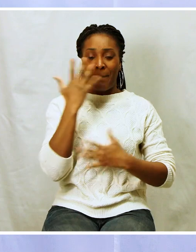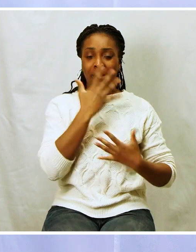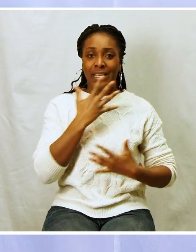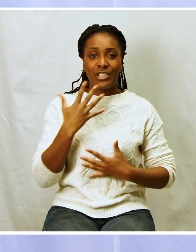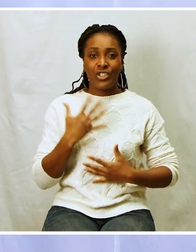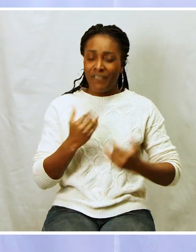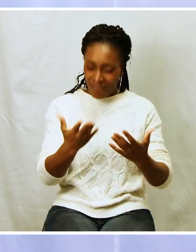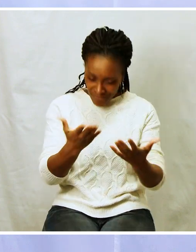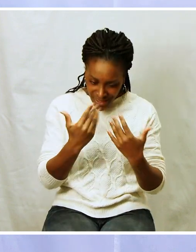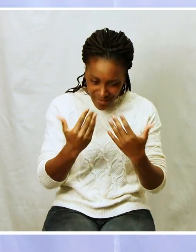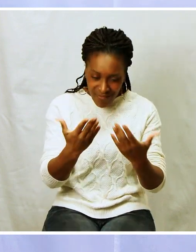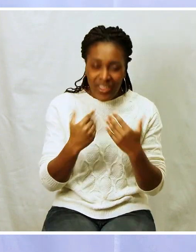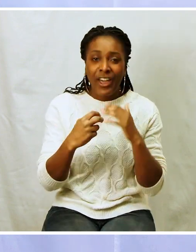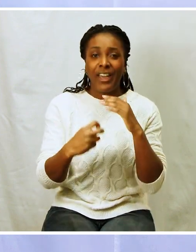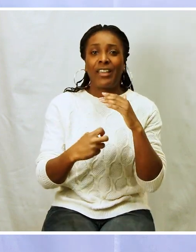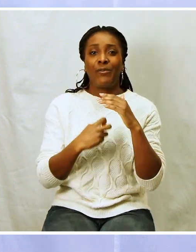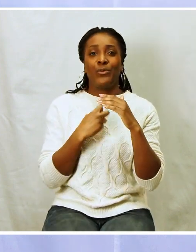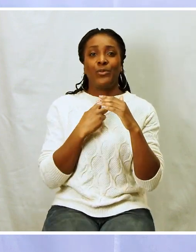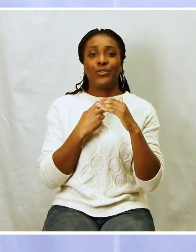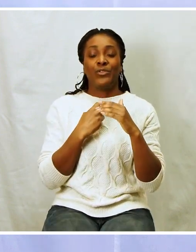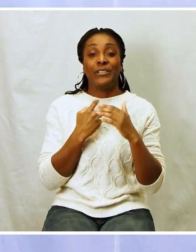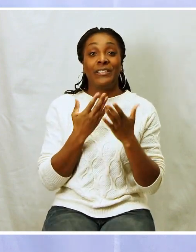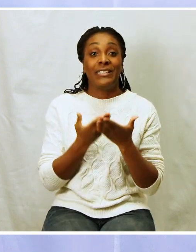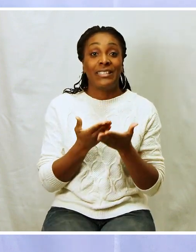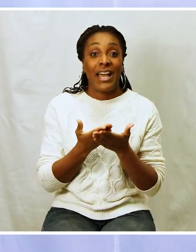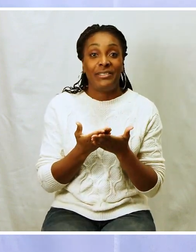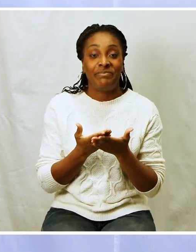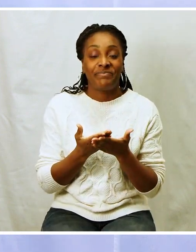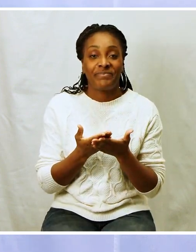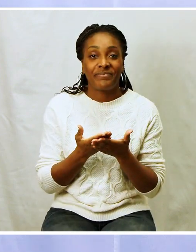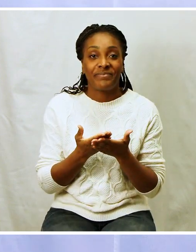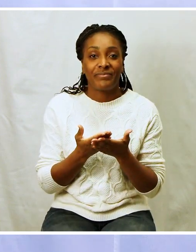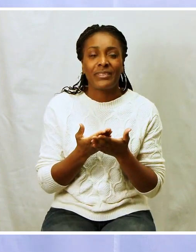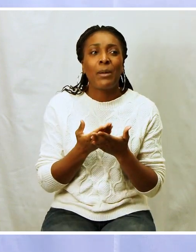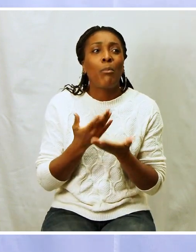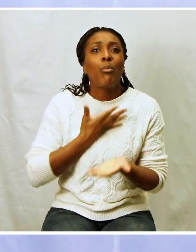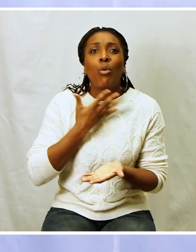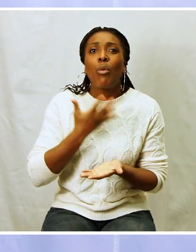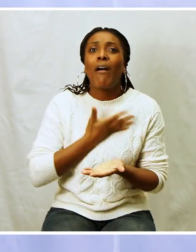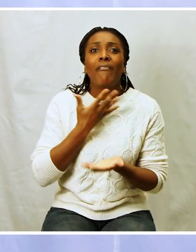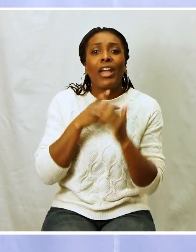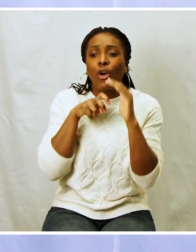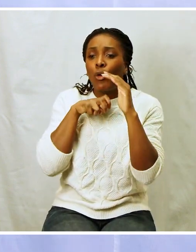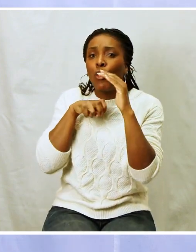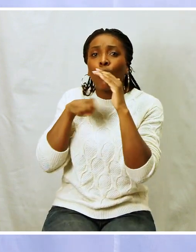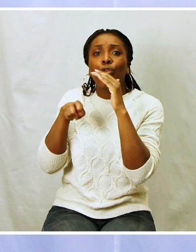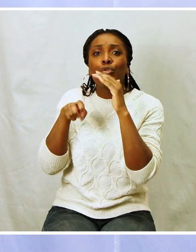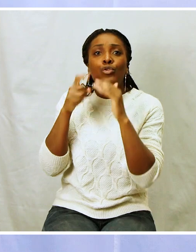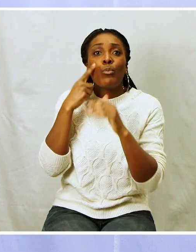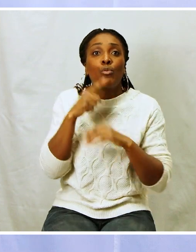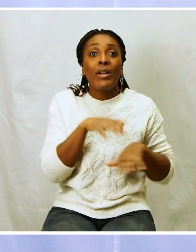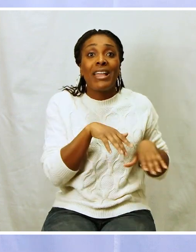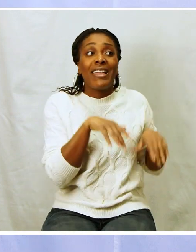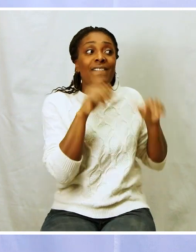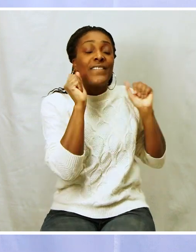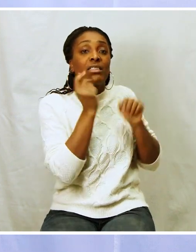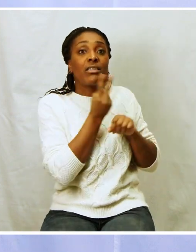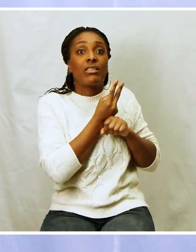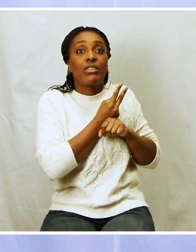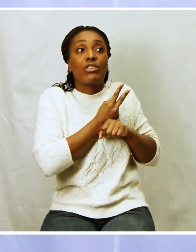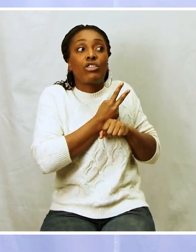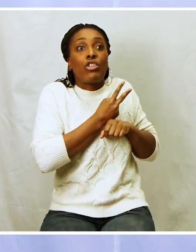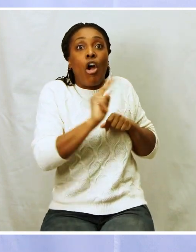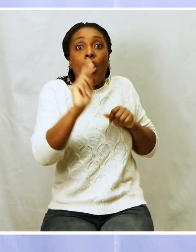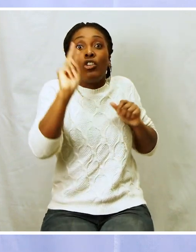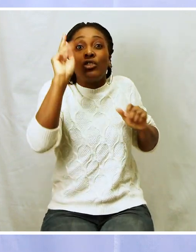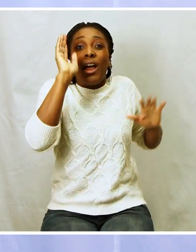là où tu dois demeurer. Ce refuge, eh bien, sert à quoi? Un refuge, ça sert à échapper à un danger. C'est